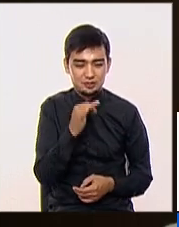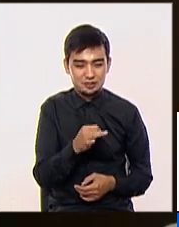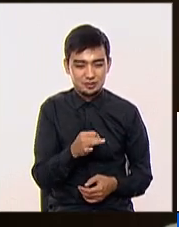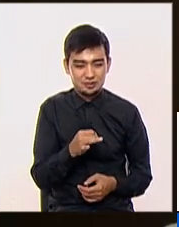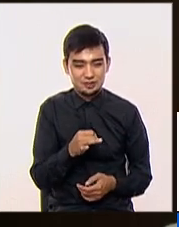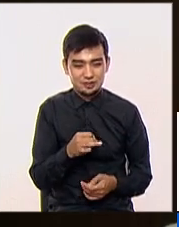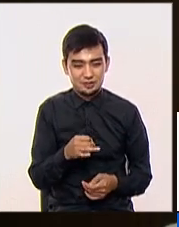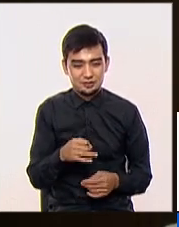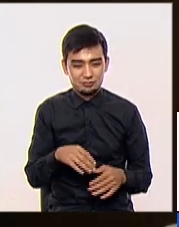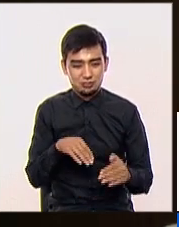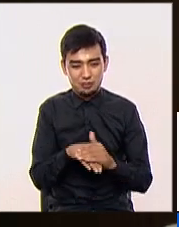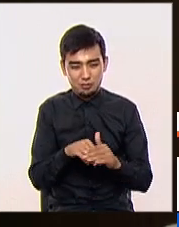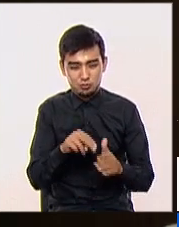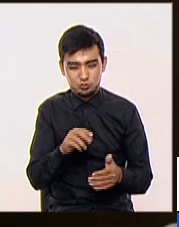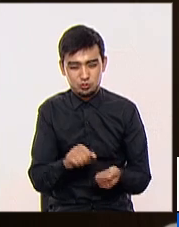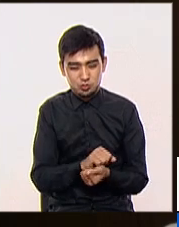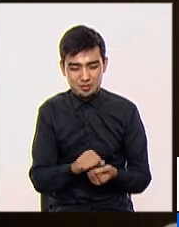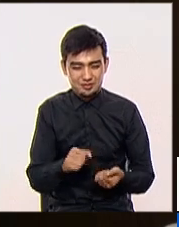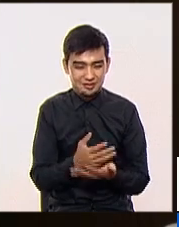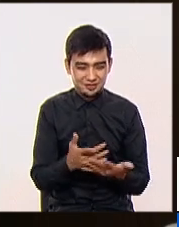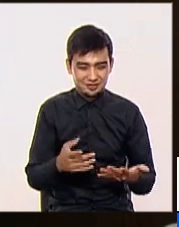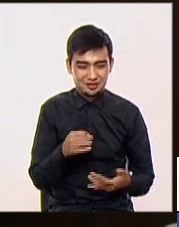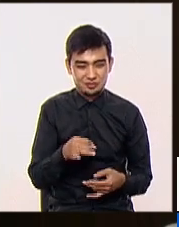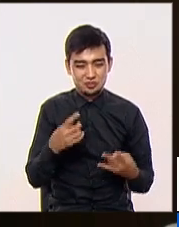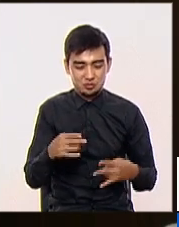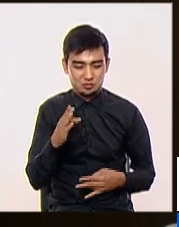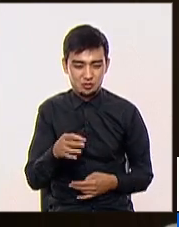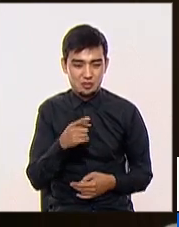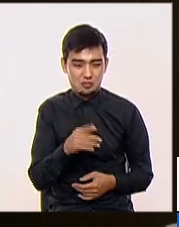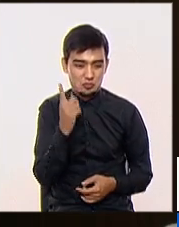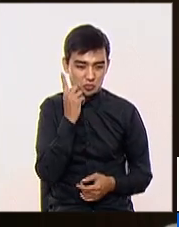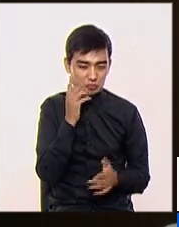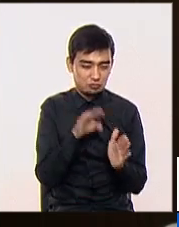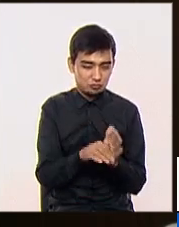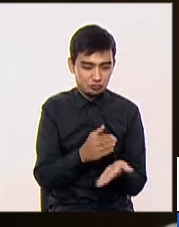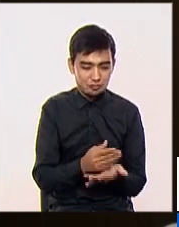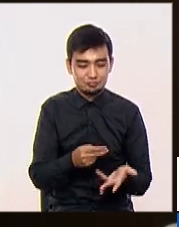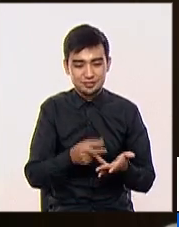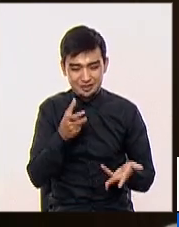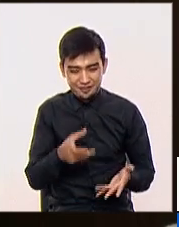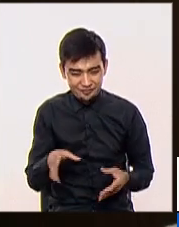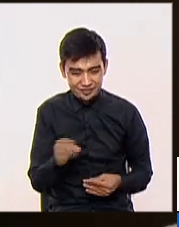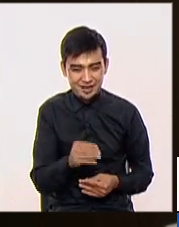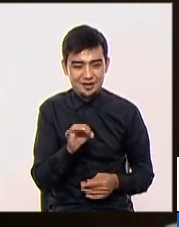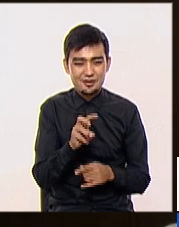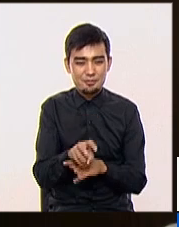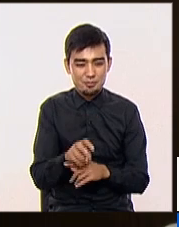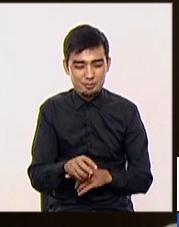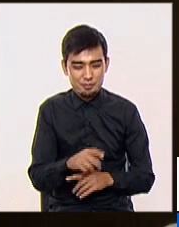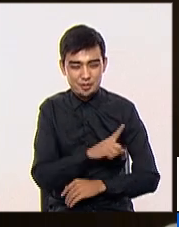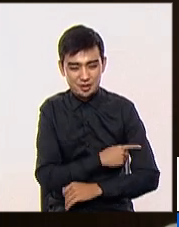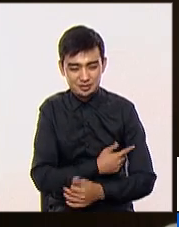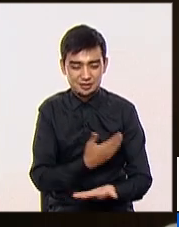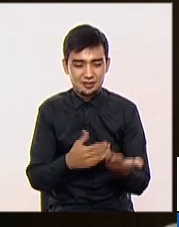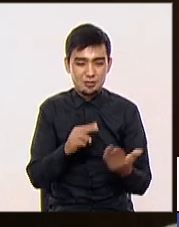в талмутах, как говорится, бумаг. А вот все будет в смартфоне, все анализы, все похождения в поликлинику или в больницу